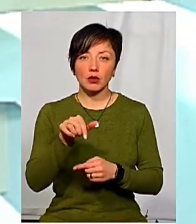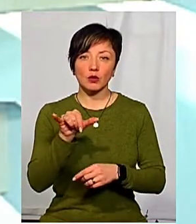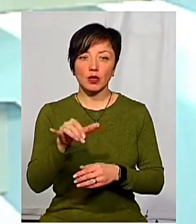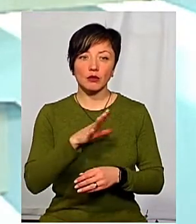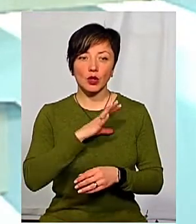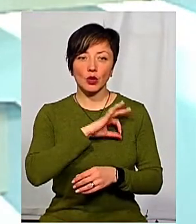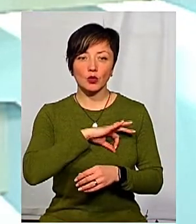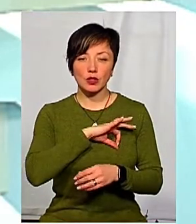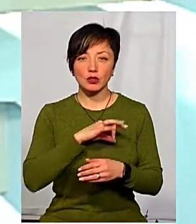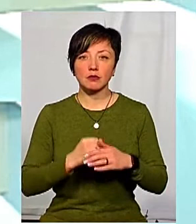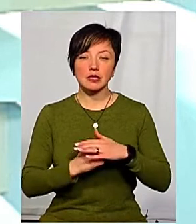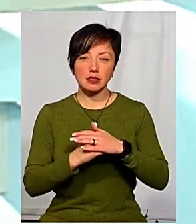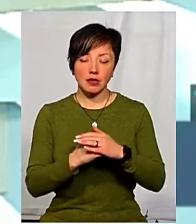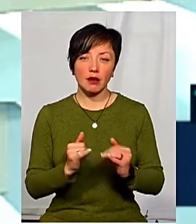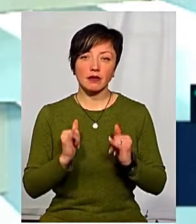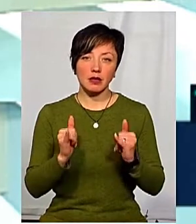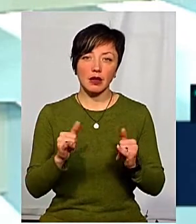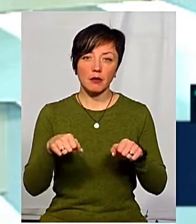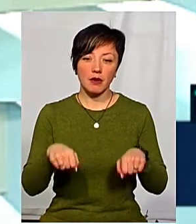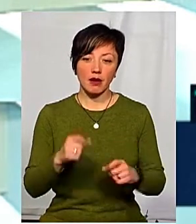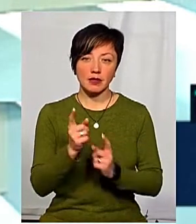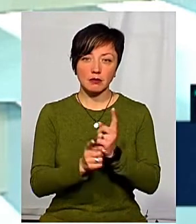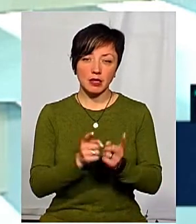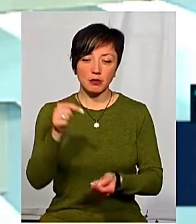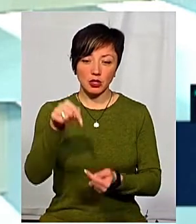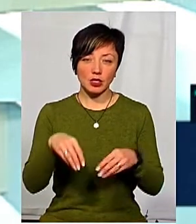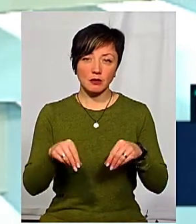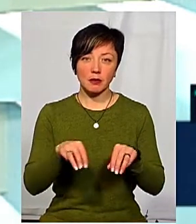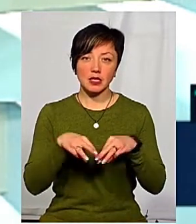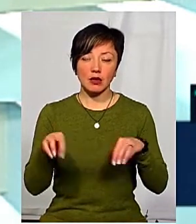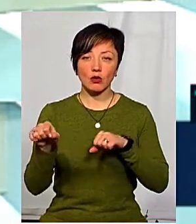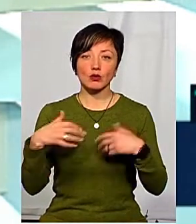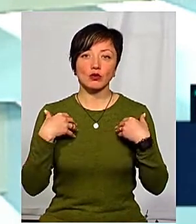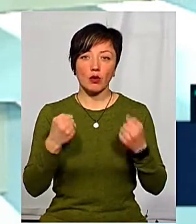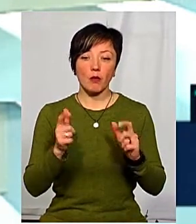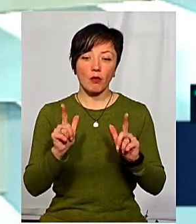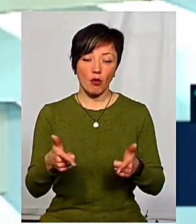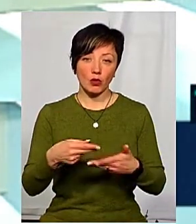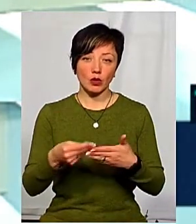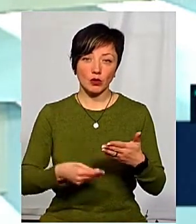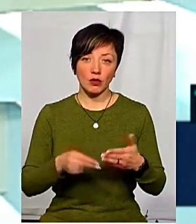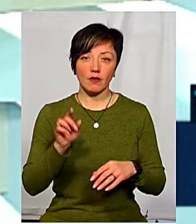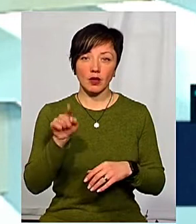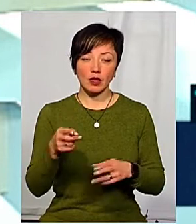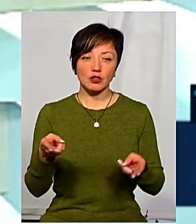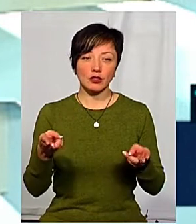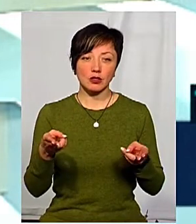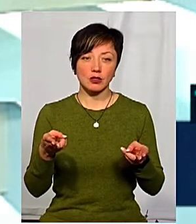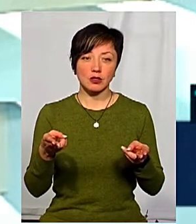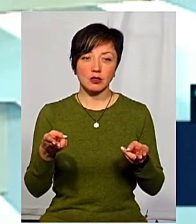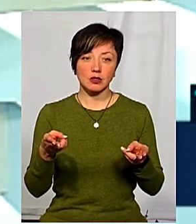неї були юридичні підстави для права зміни призначення, її Міністерство охорони здоров'я погодило, і вона